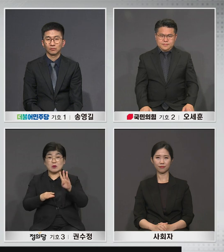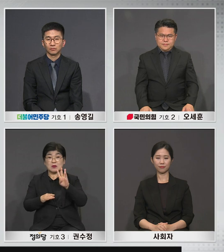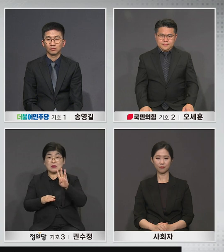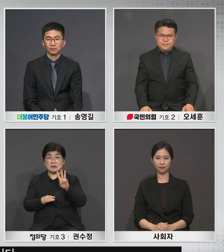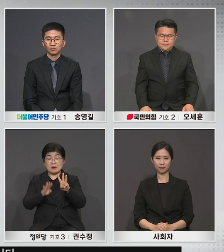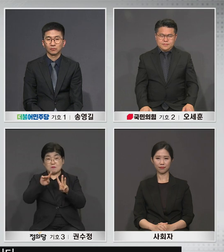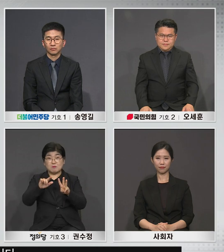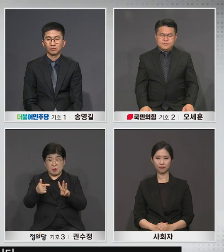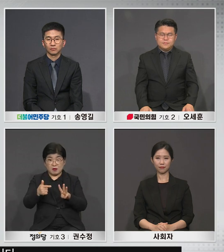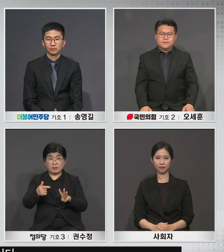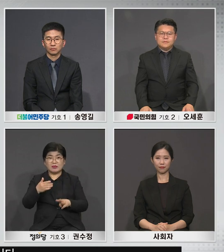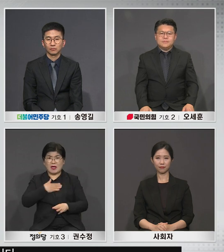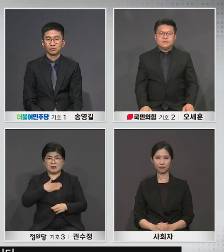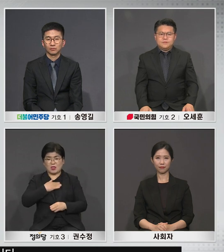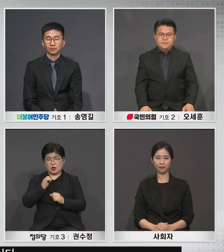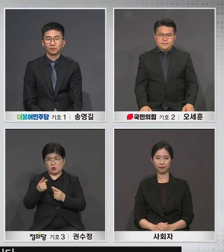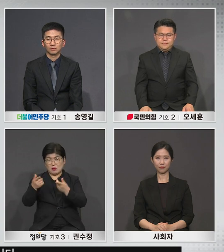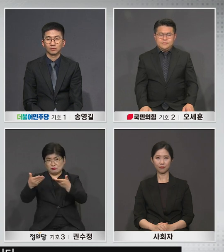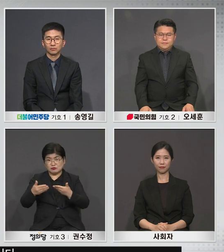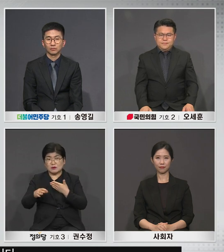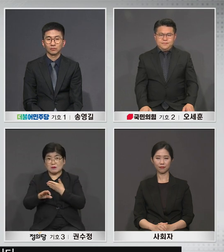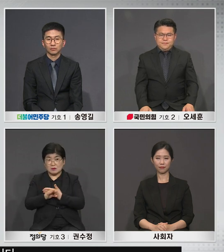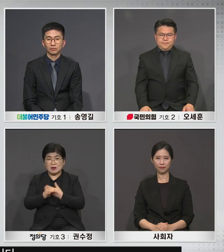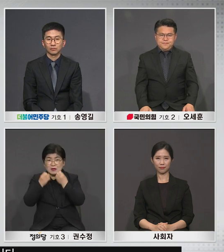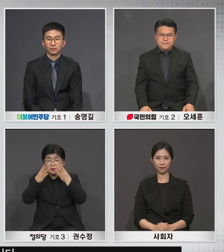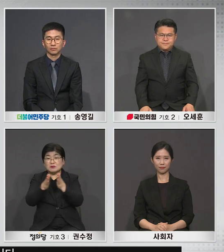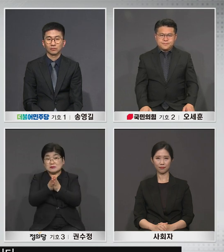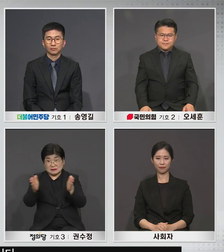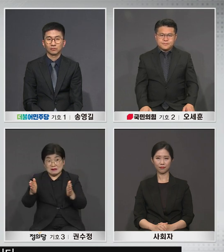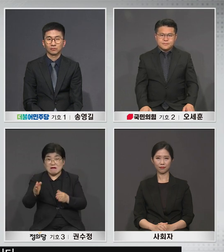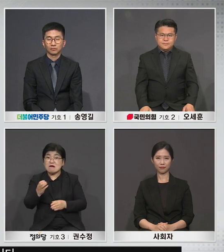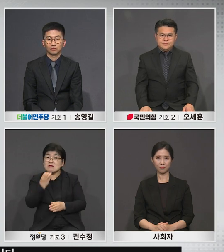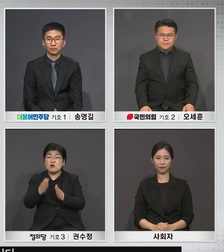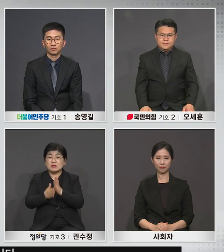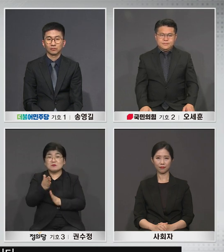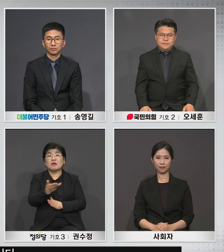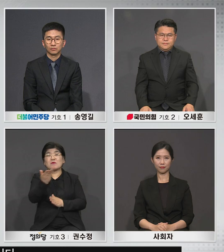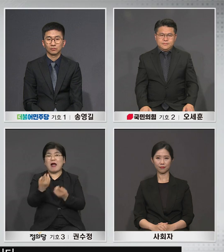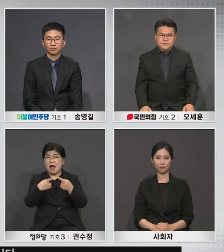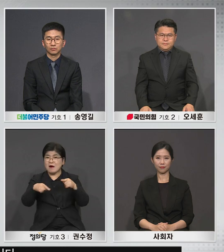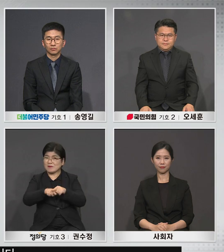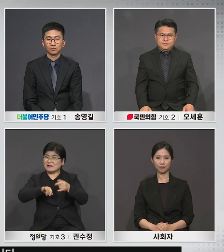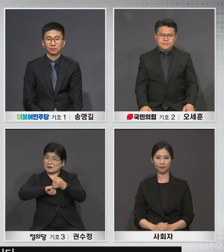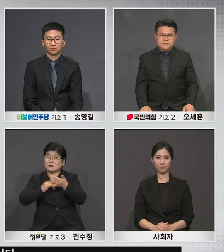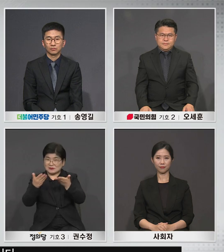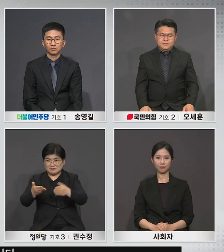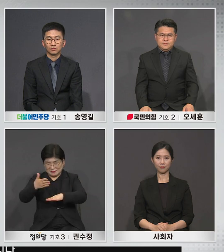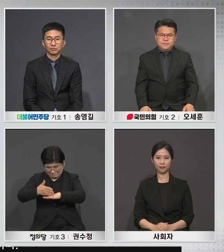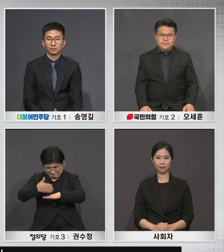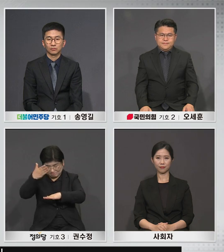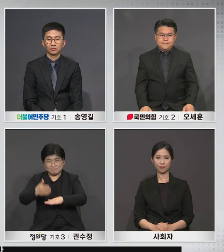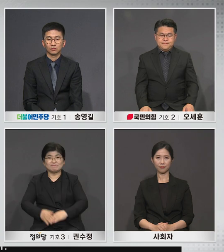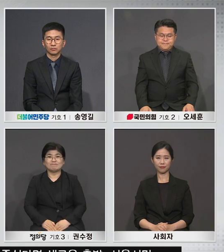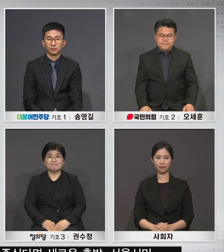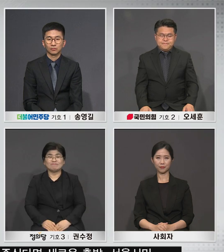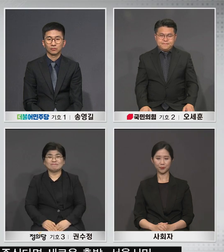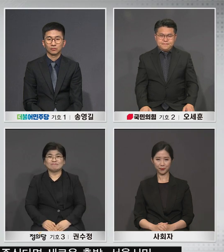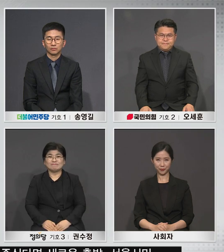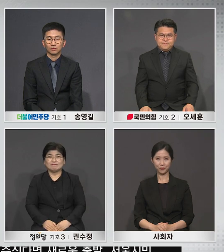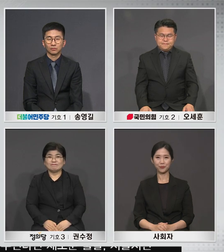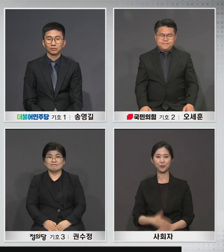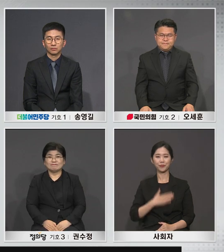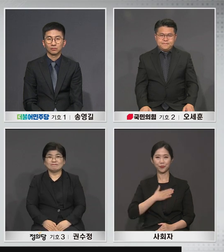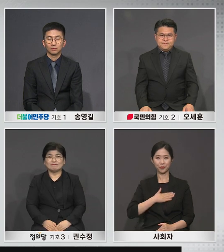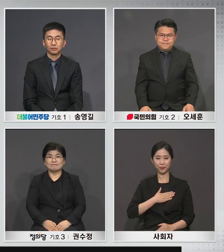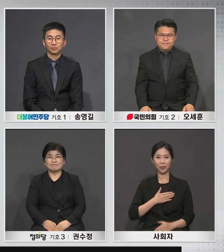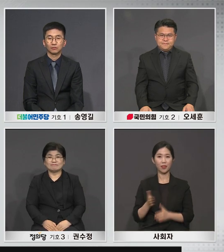그리고 권수정에게 기회를 주신다면 새로운 출발, 서울시민들과 함께 할 수 있겠습니다. 고맙습니다. 네, 잘 들었고요. 승용길